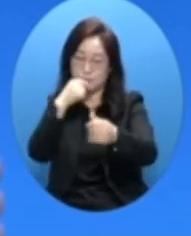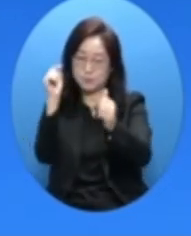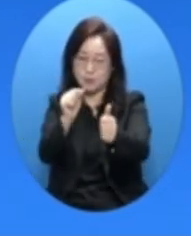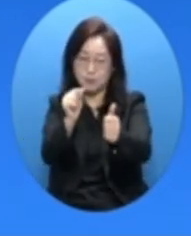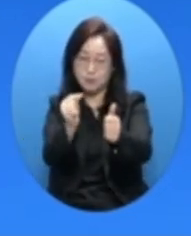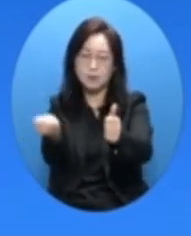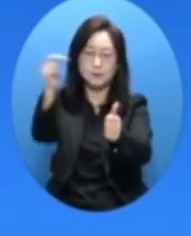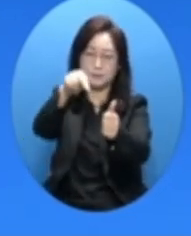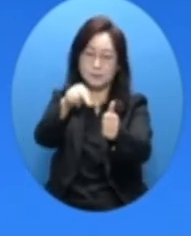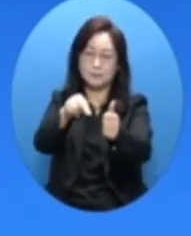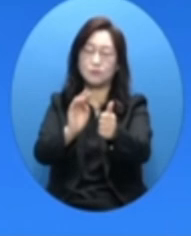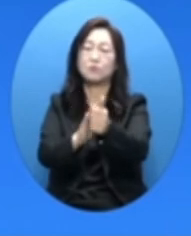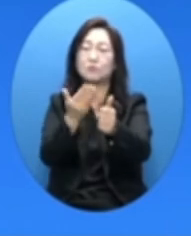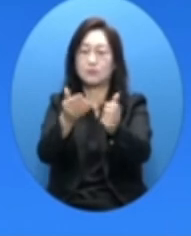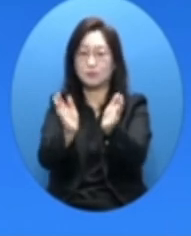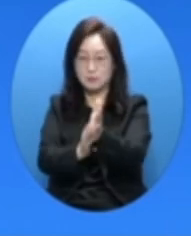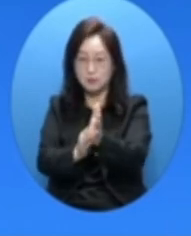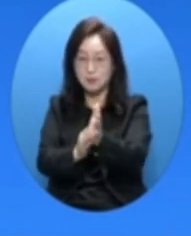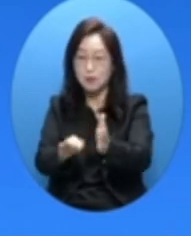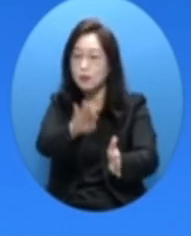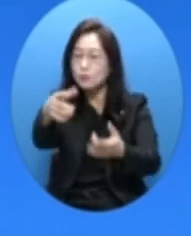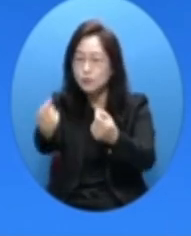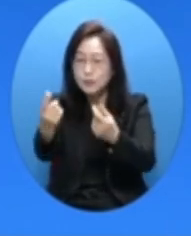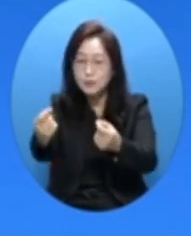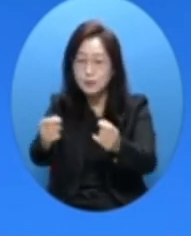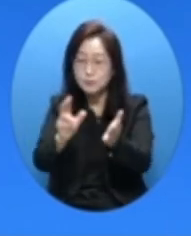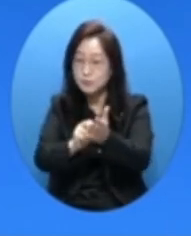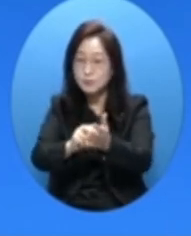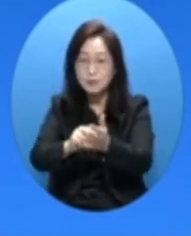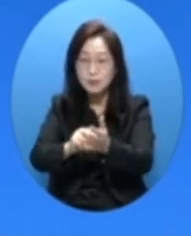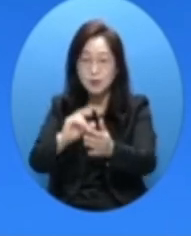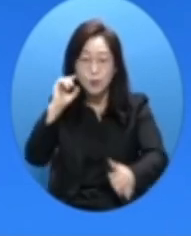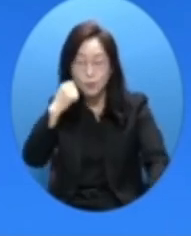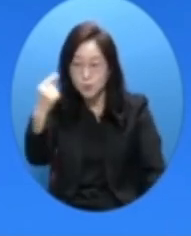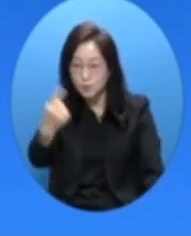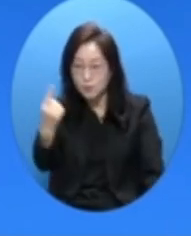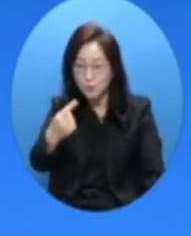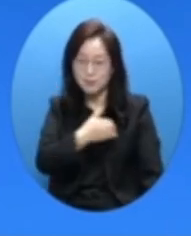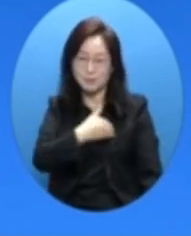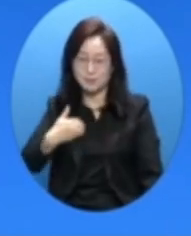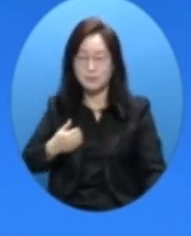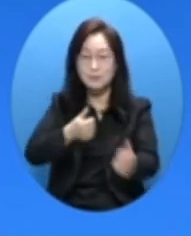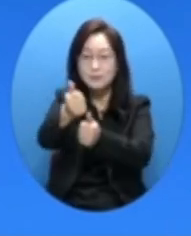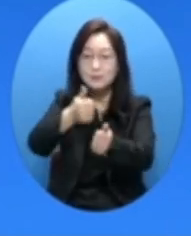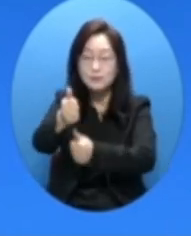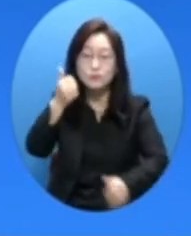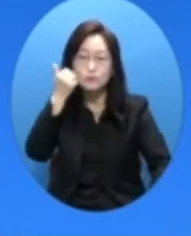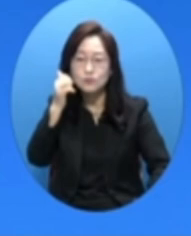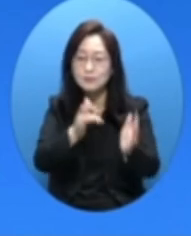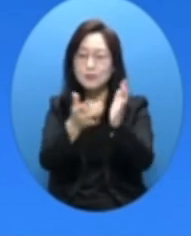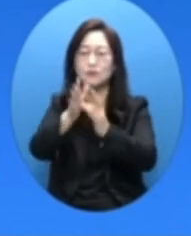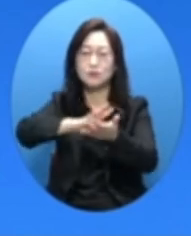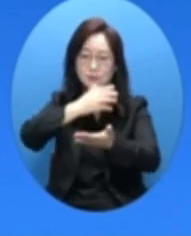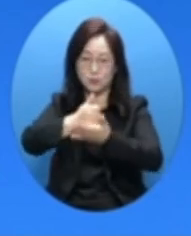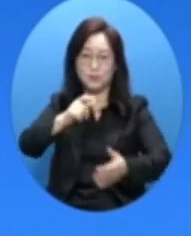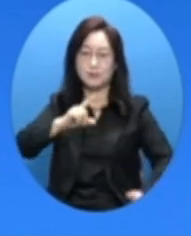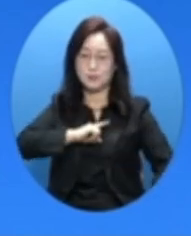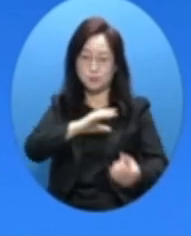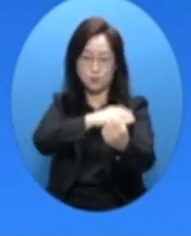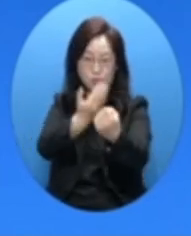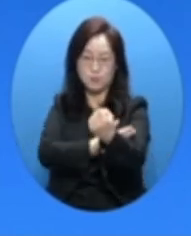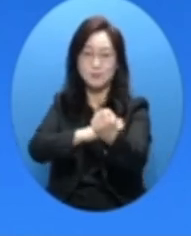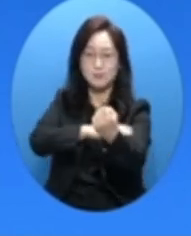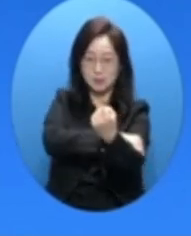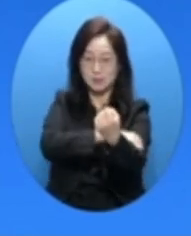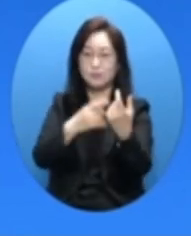우리가 어떤 문제 얼음이 다가와도 그 문제를 넉넉히 있을 위대한 능력을 그것이 바로 예수 그리스도의 이름의 권세인